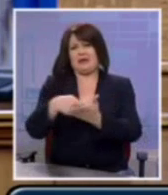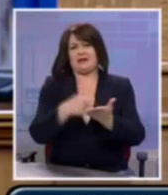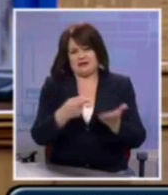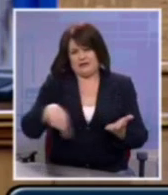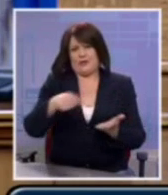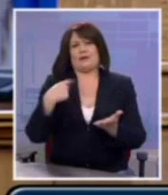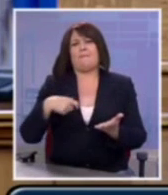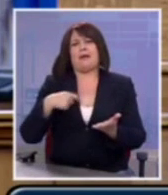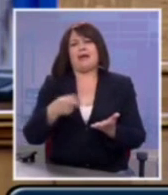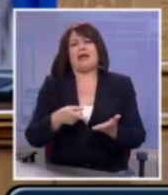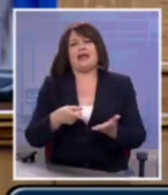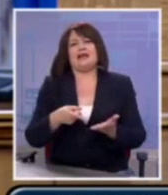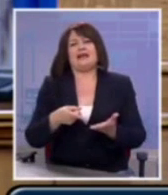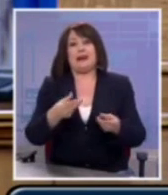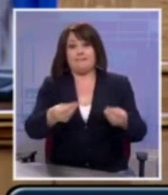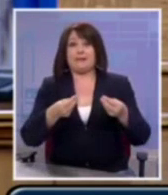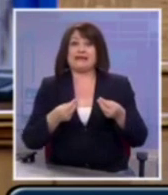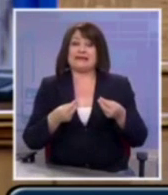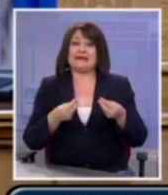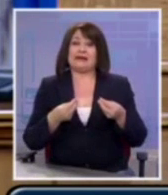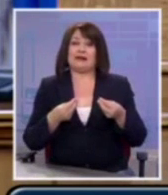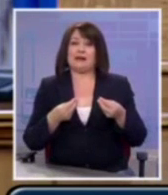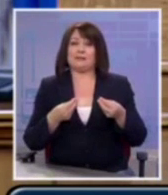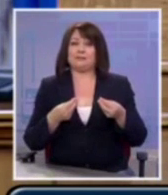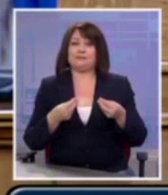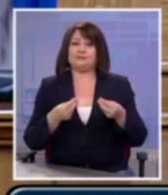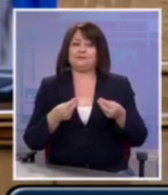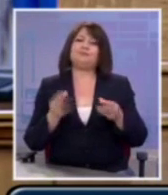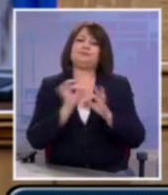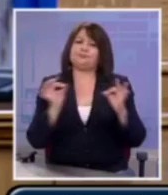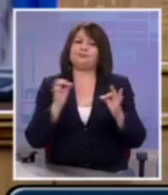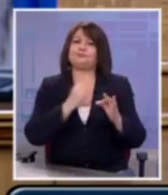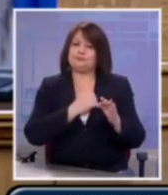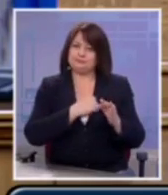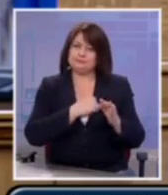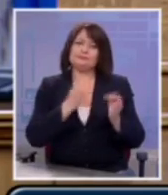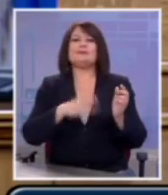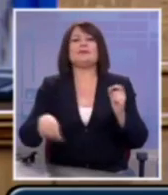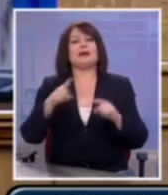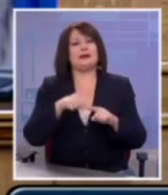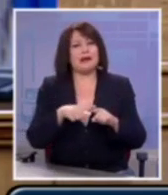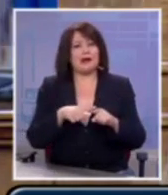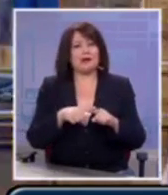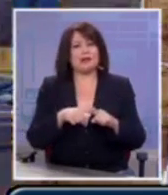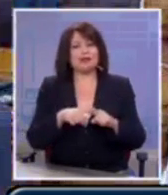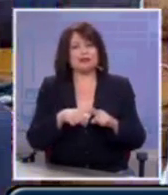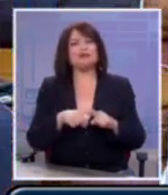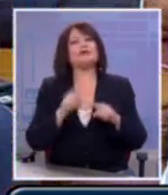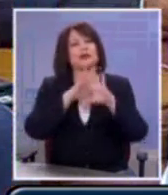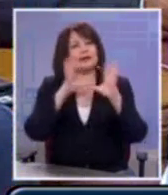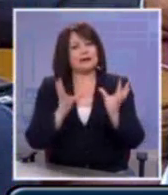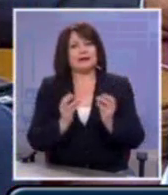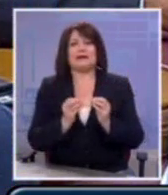παίρνετε, αλλά μας δίνετε. Και είμαι σίγουρη ότι ο ελληνικός λαός, αλλά και